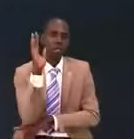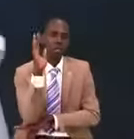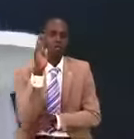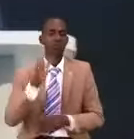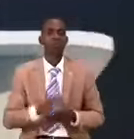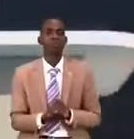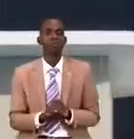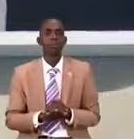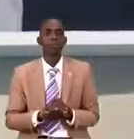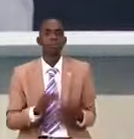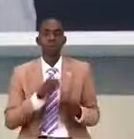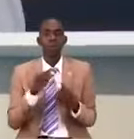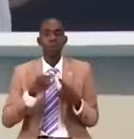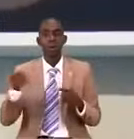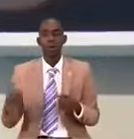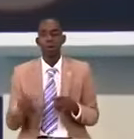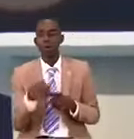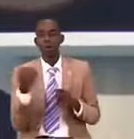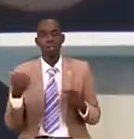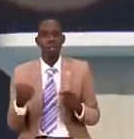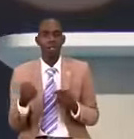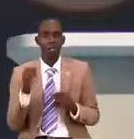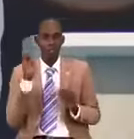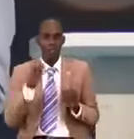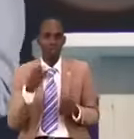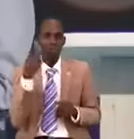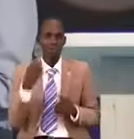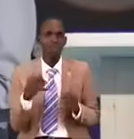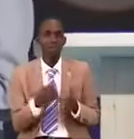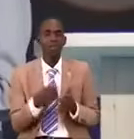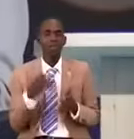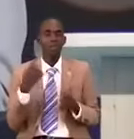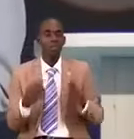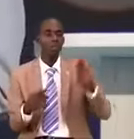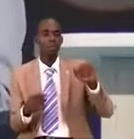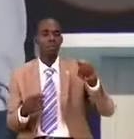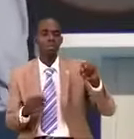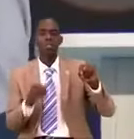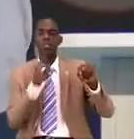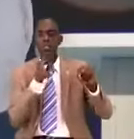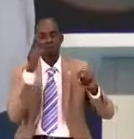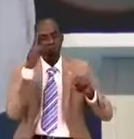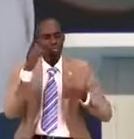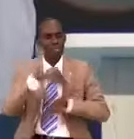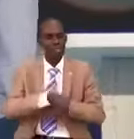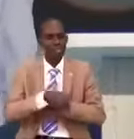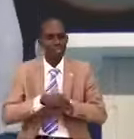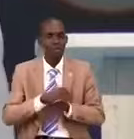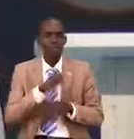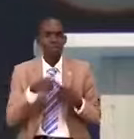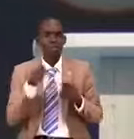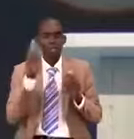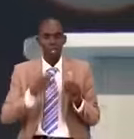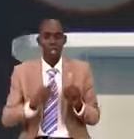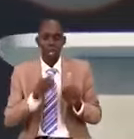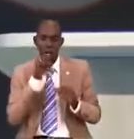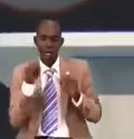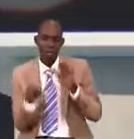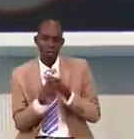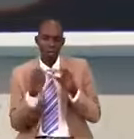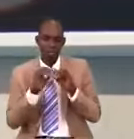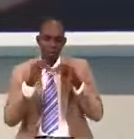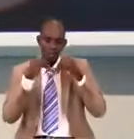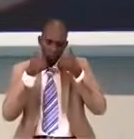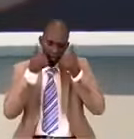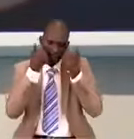la nuit car elles peuvent se cacher dans la ronde car elles peuvent se cacher et cacher son identité qui n'est pas bien défini